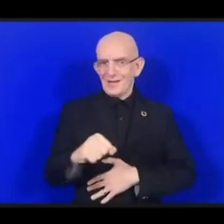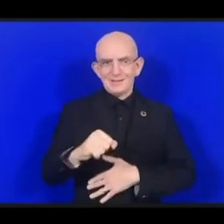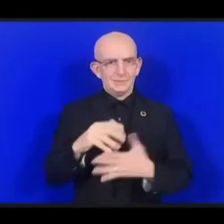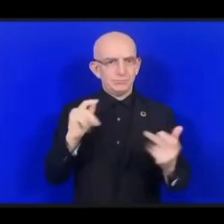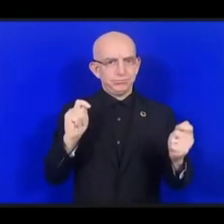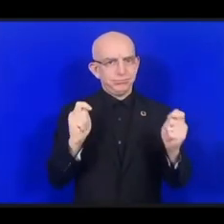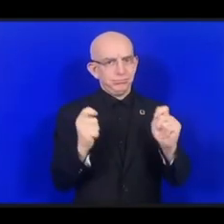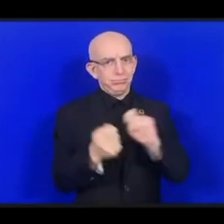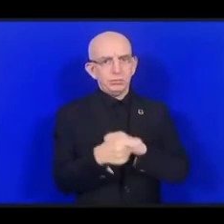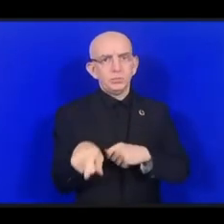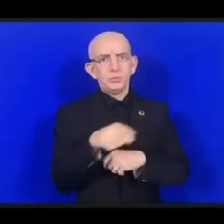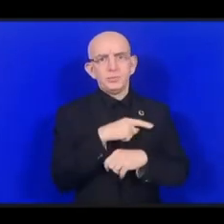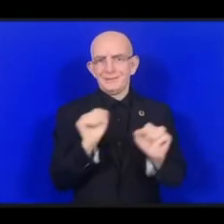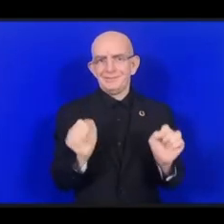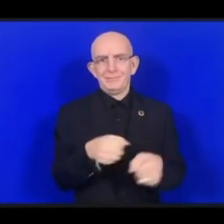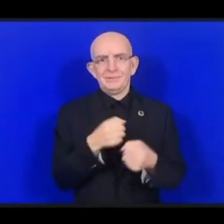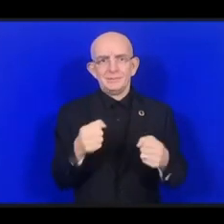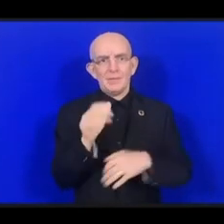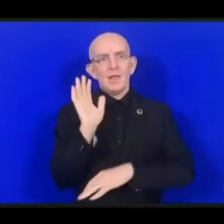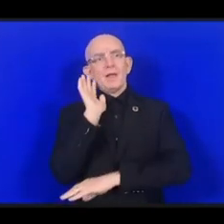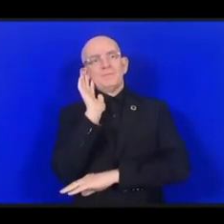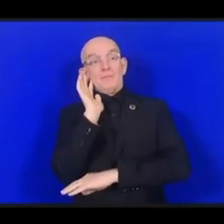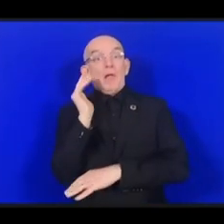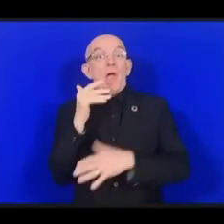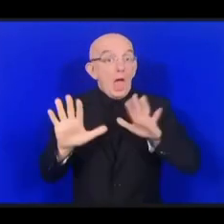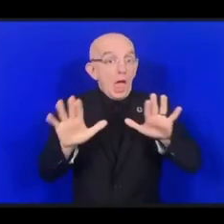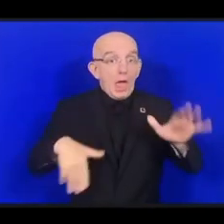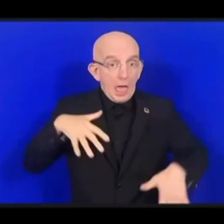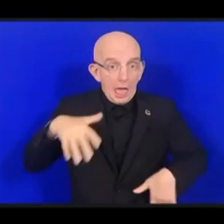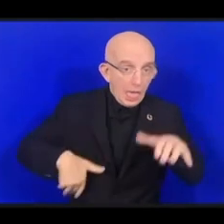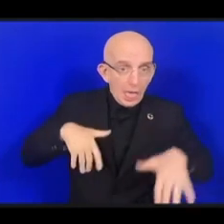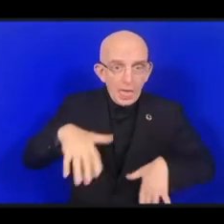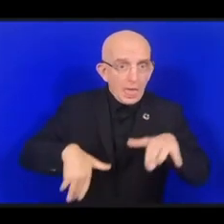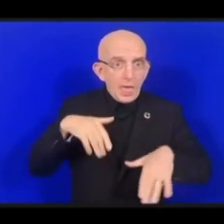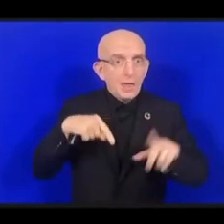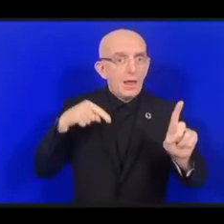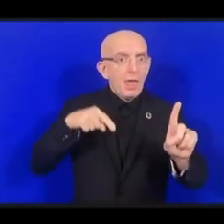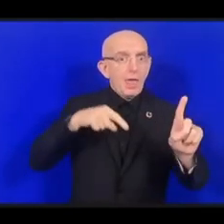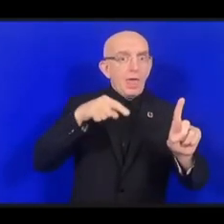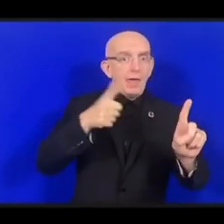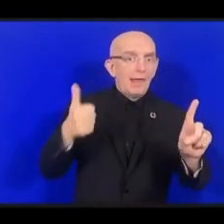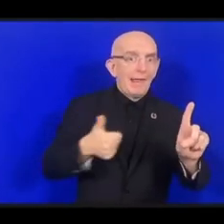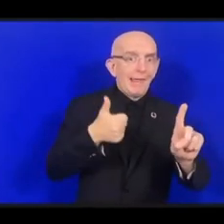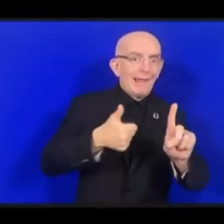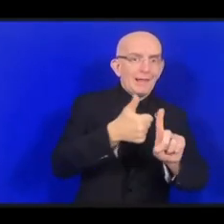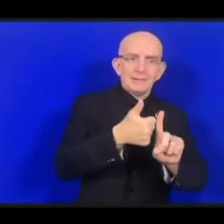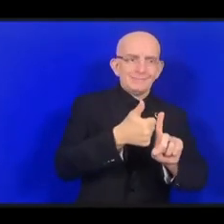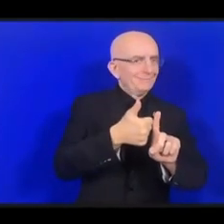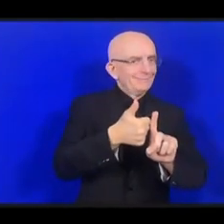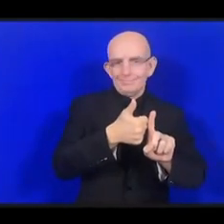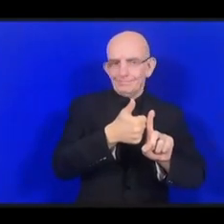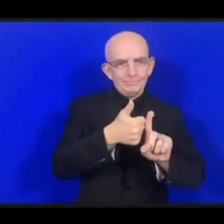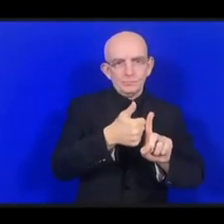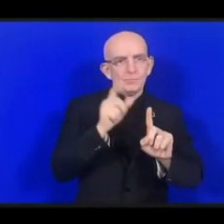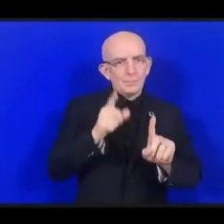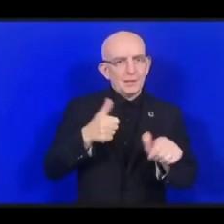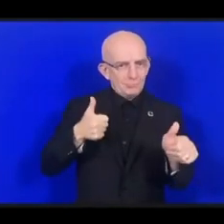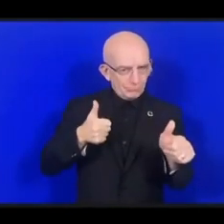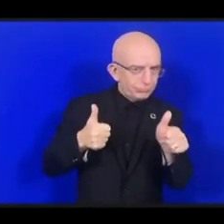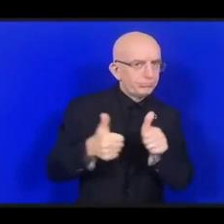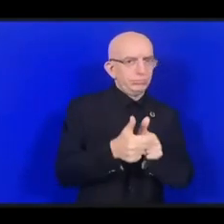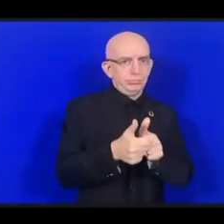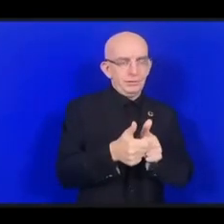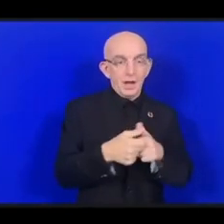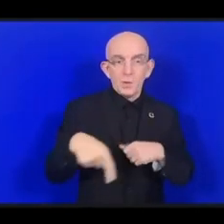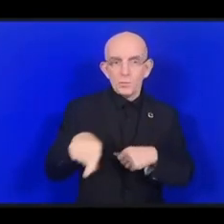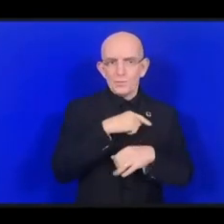وانا ارحب ترحيبا حارا بهذا النقاش واشجع جميع المشاركين على اقران النقاش بعمل ملموس انا